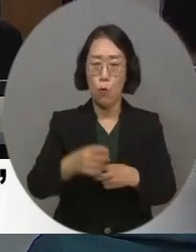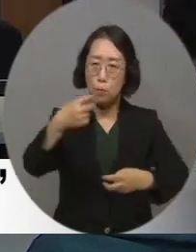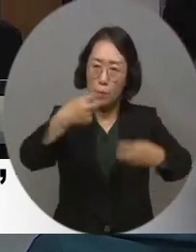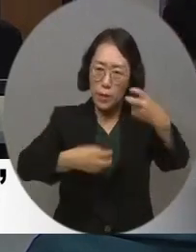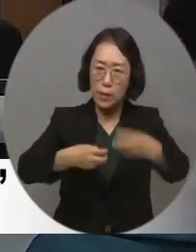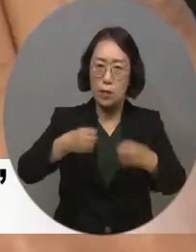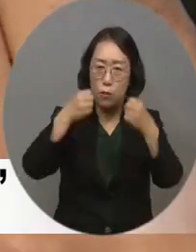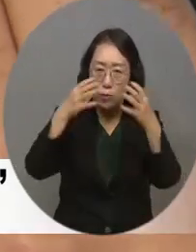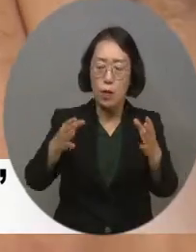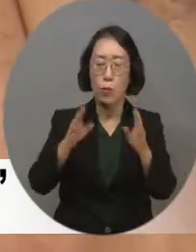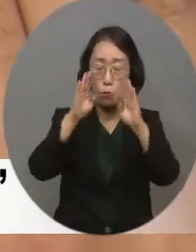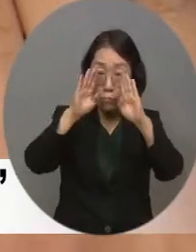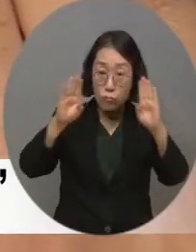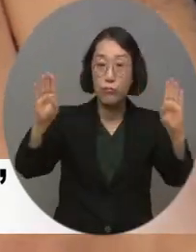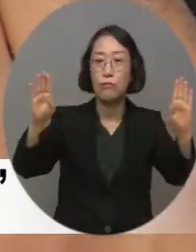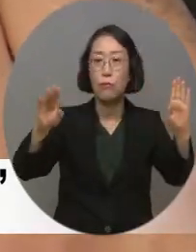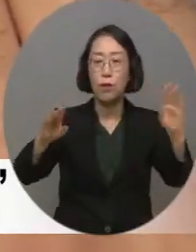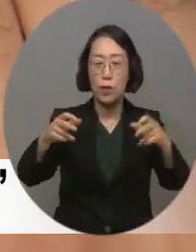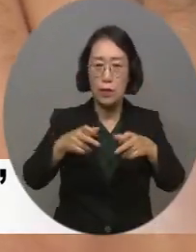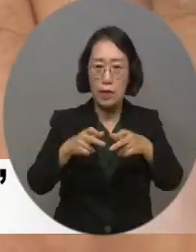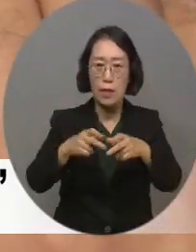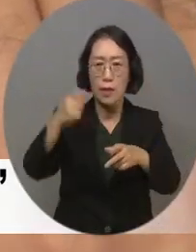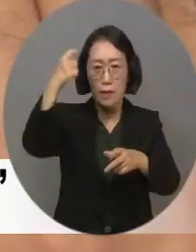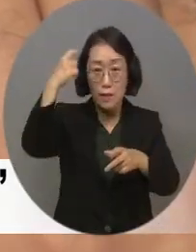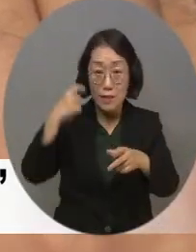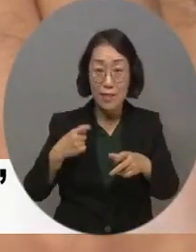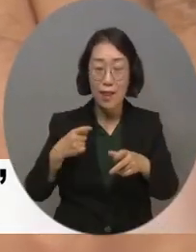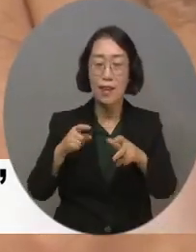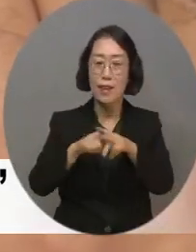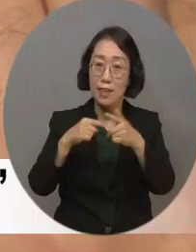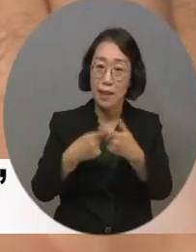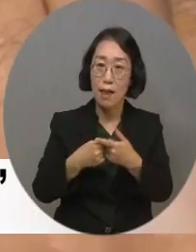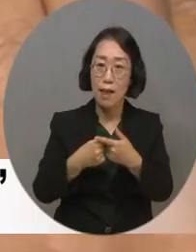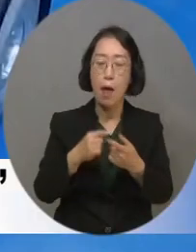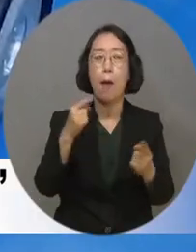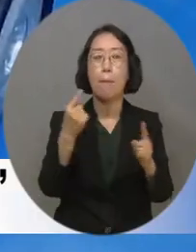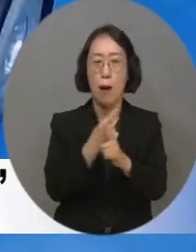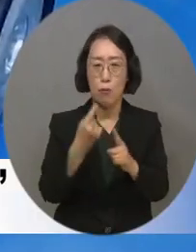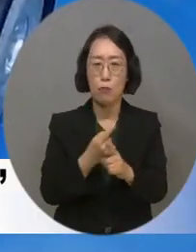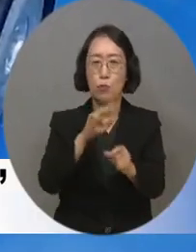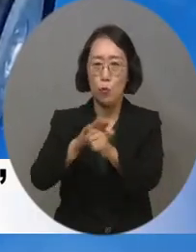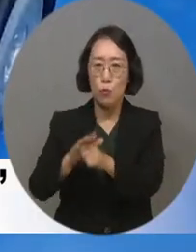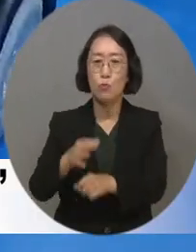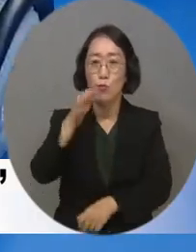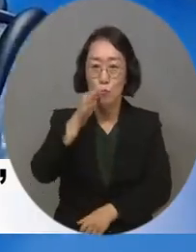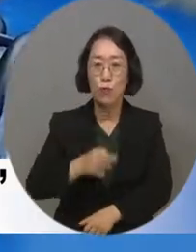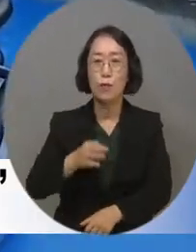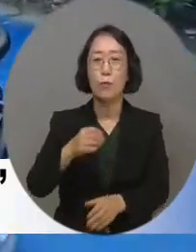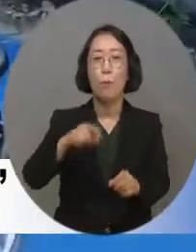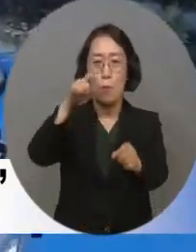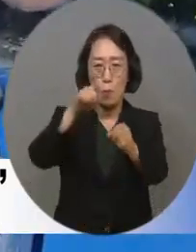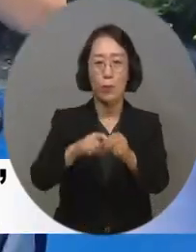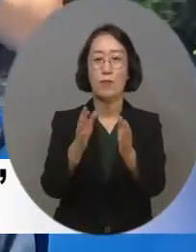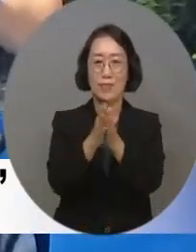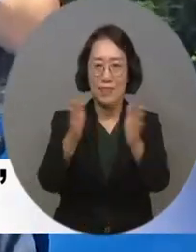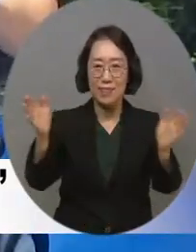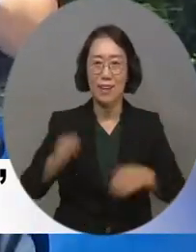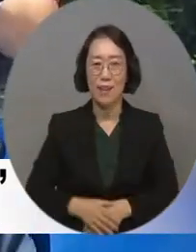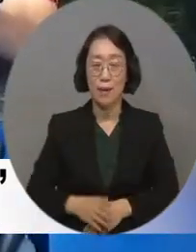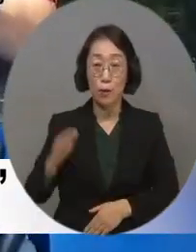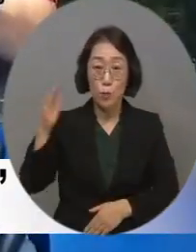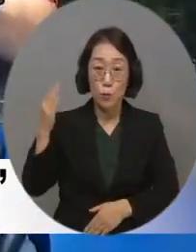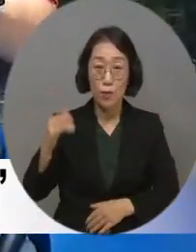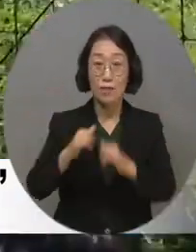영역을 개척하고 장애인에 대한 이해를 새롭게 하는 선구자적 역할을 뒷받침하고자 시작됐습니다. 최근